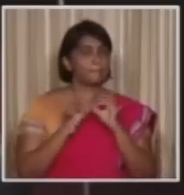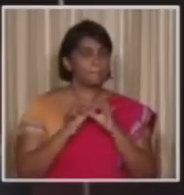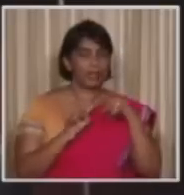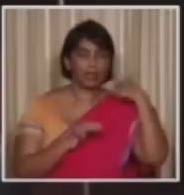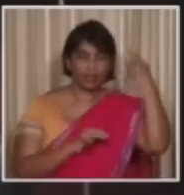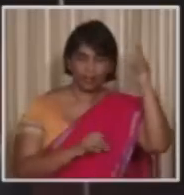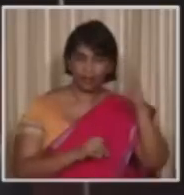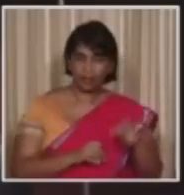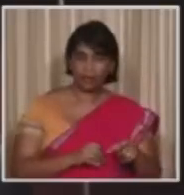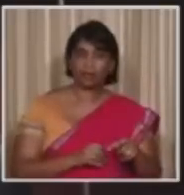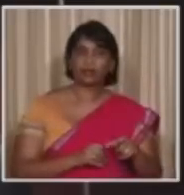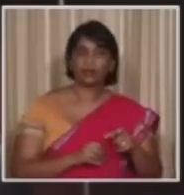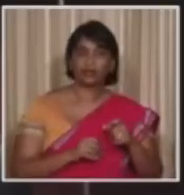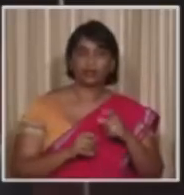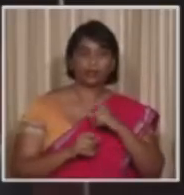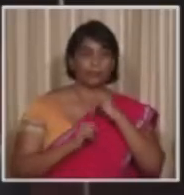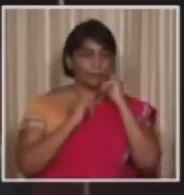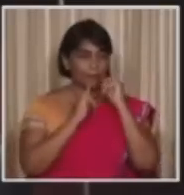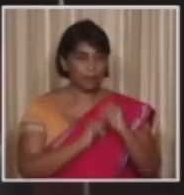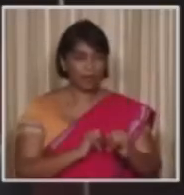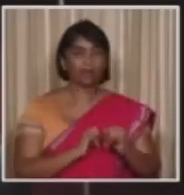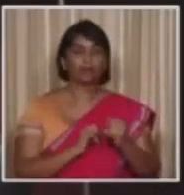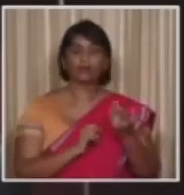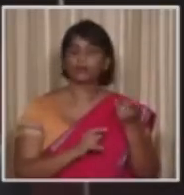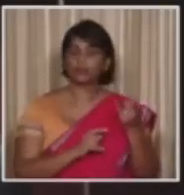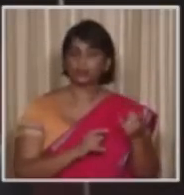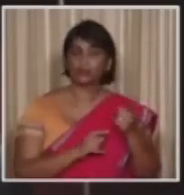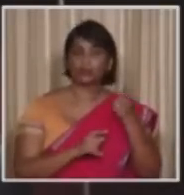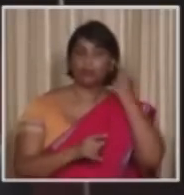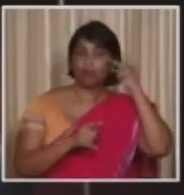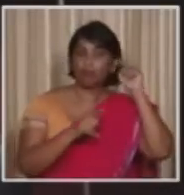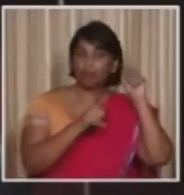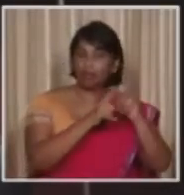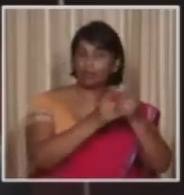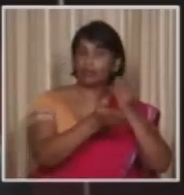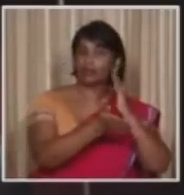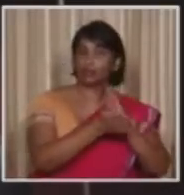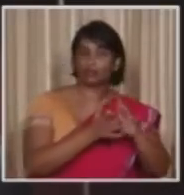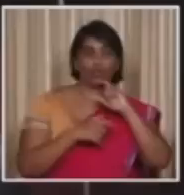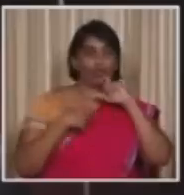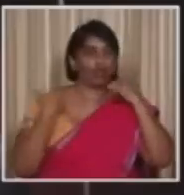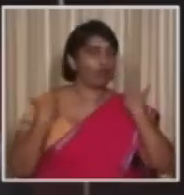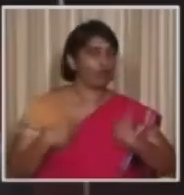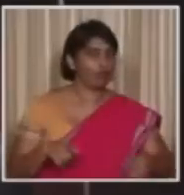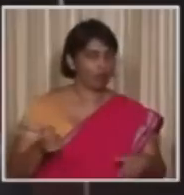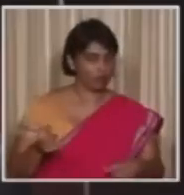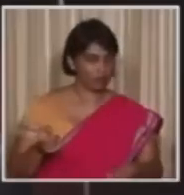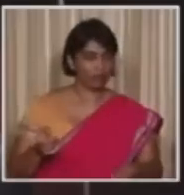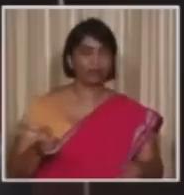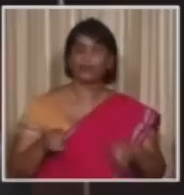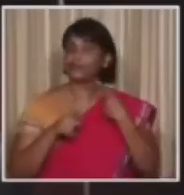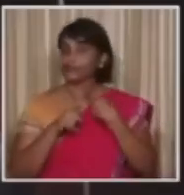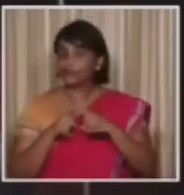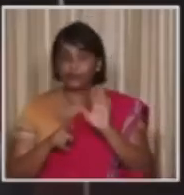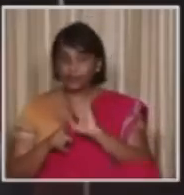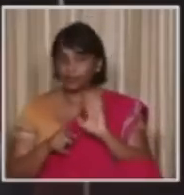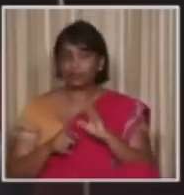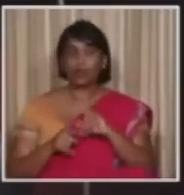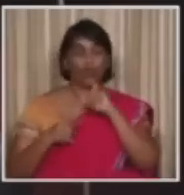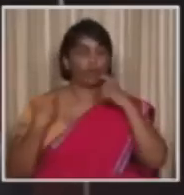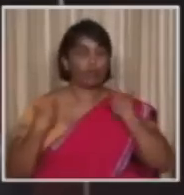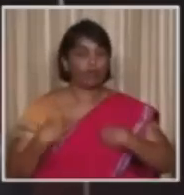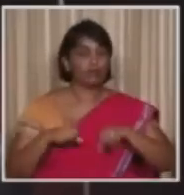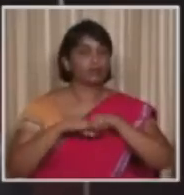බණ්ඩාරනායකව දේශාභියෝගයට ලක් කරනකොට ඈ වෙනුවෙන් පෙනී හිටපු නීතිඥතුමා. ඒ විතරක් නෙමෙයි,